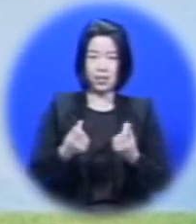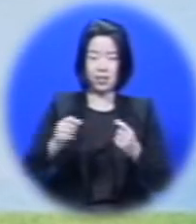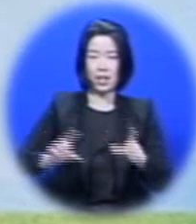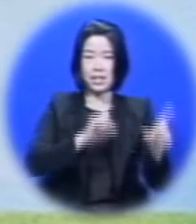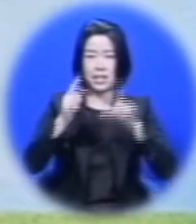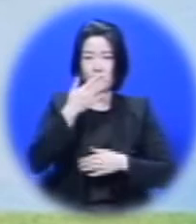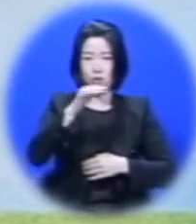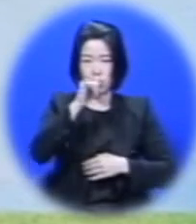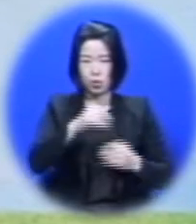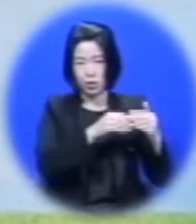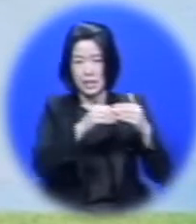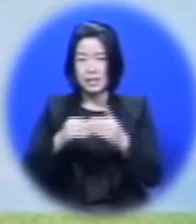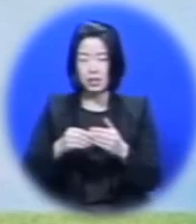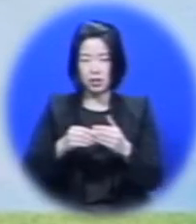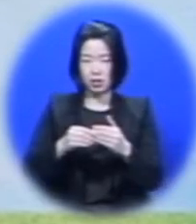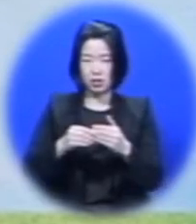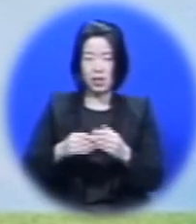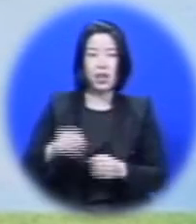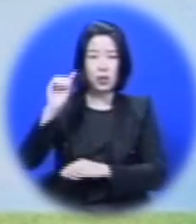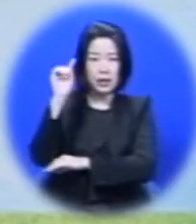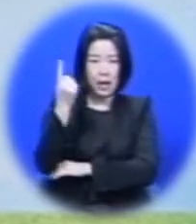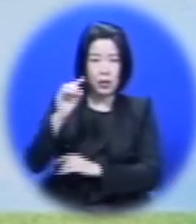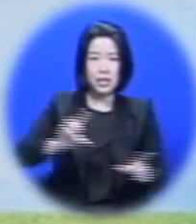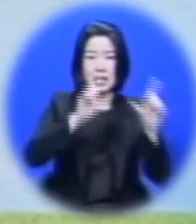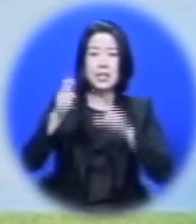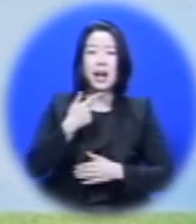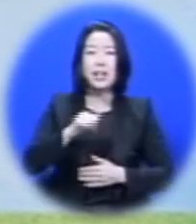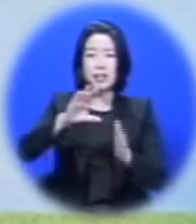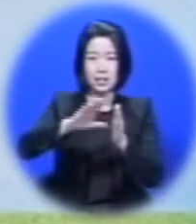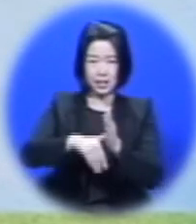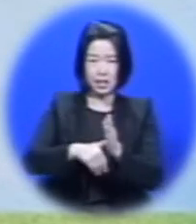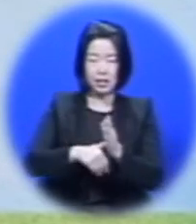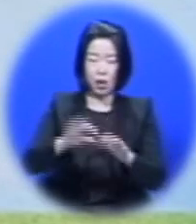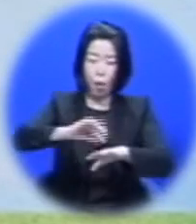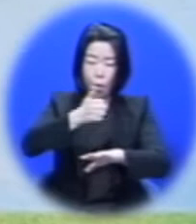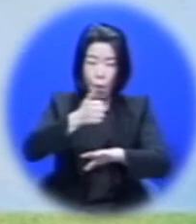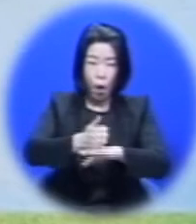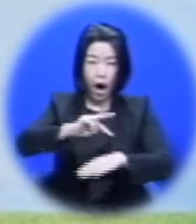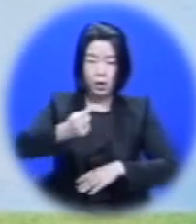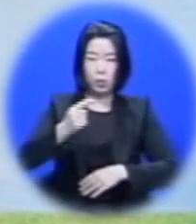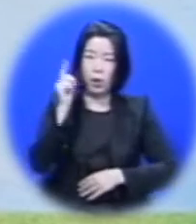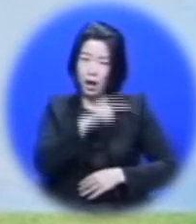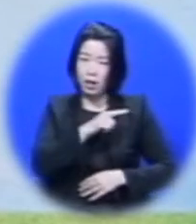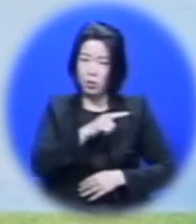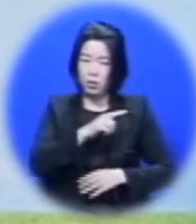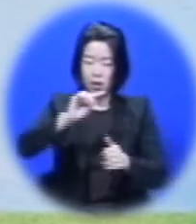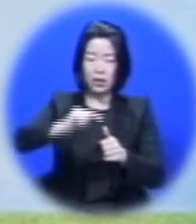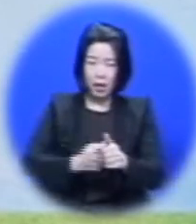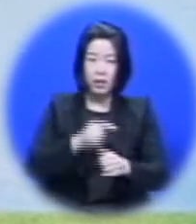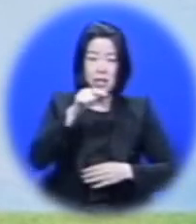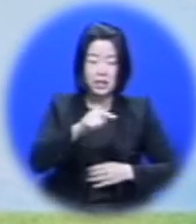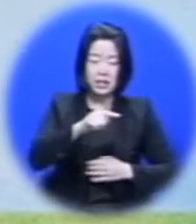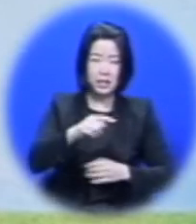살도록 이끄시기 때문입니다. 다윗이 살던 시대는 왕도 악하고 당연히